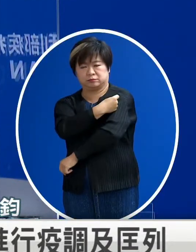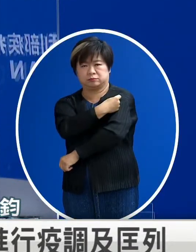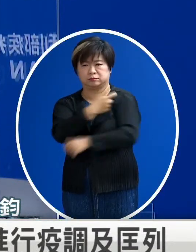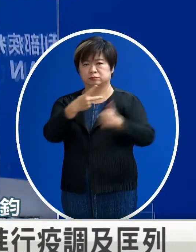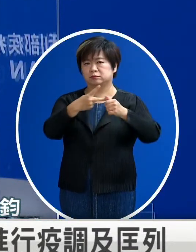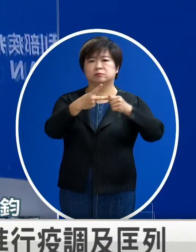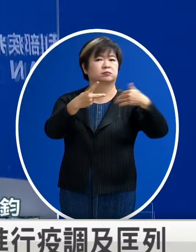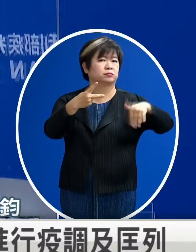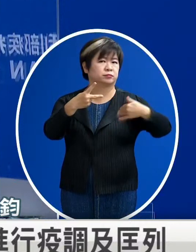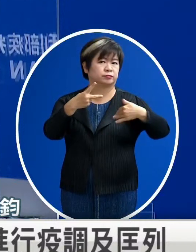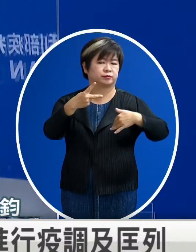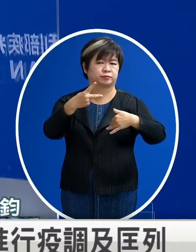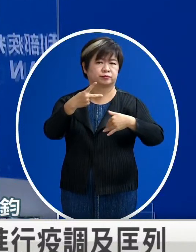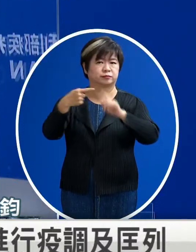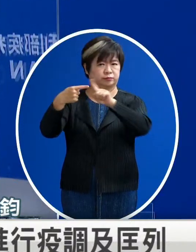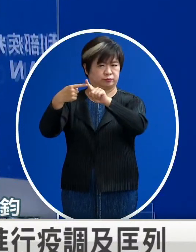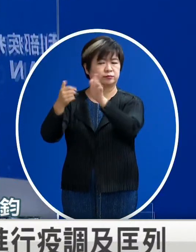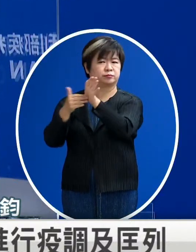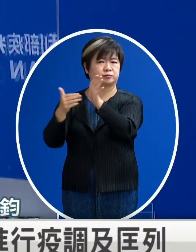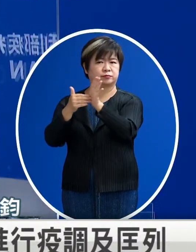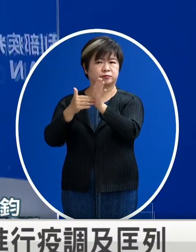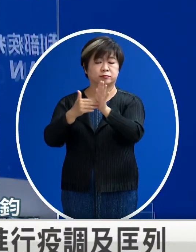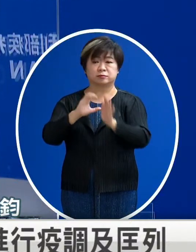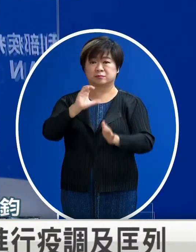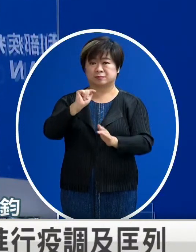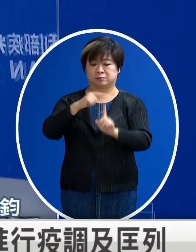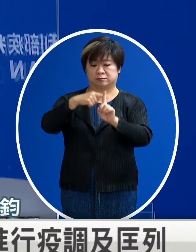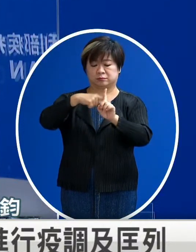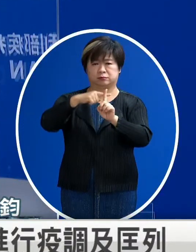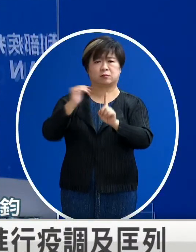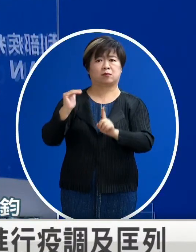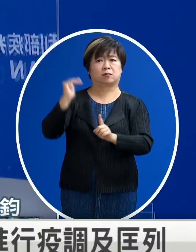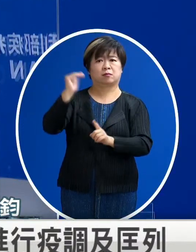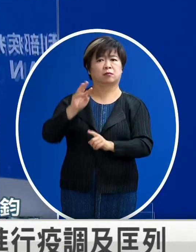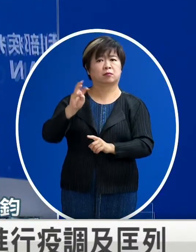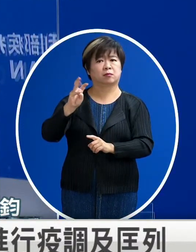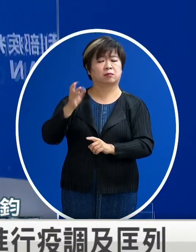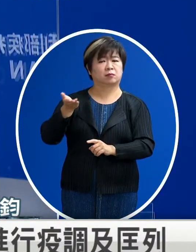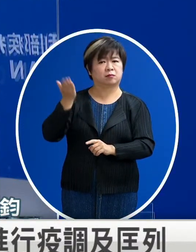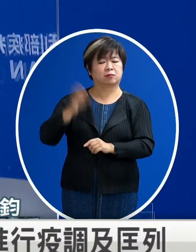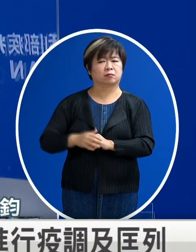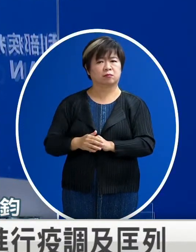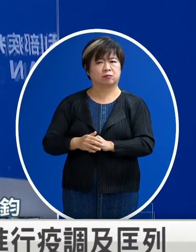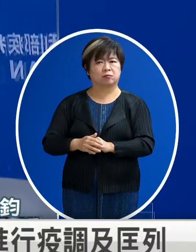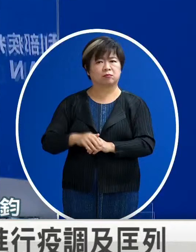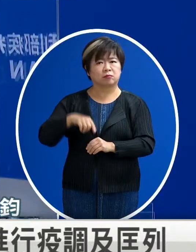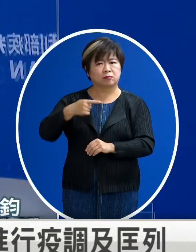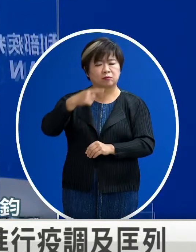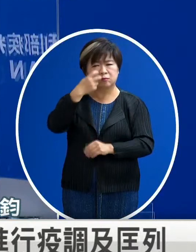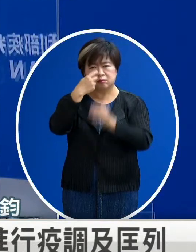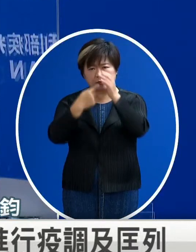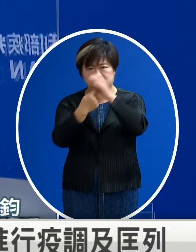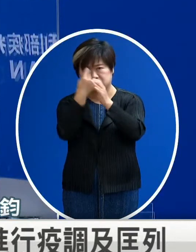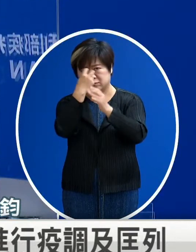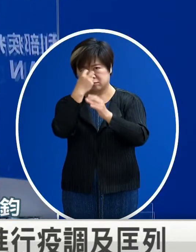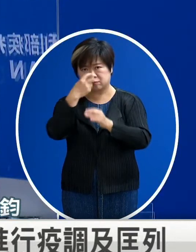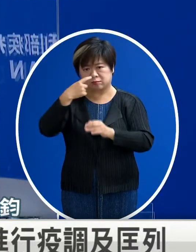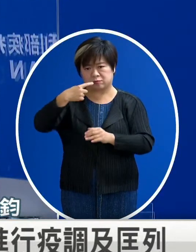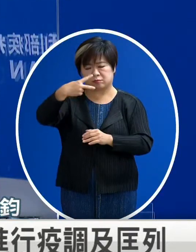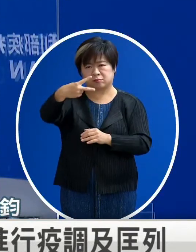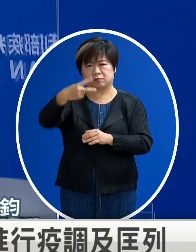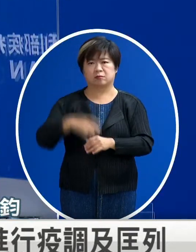过第2剂。那这个 CT 值因为很高，那后续2次采检也是阴性，目前从